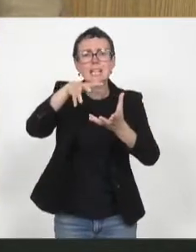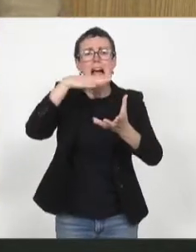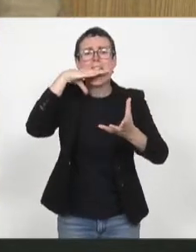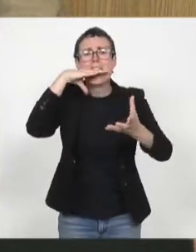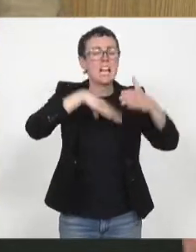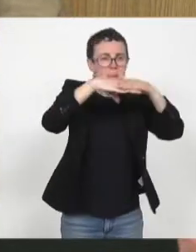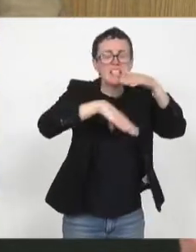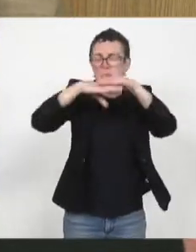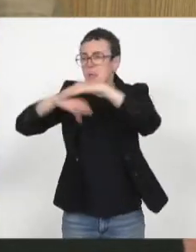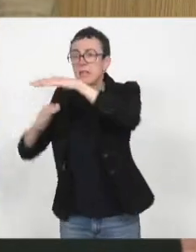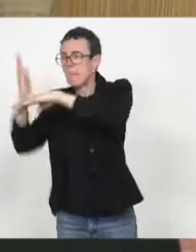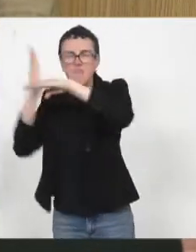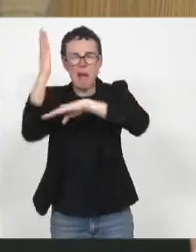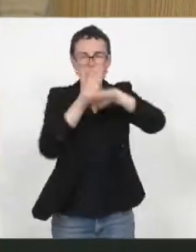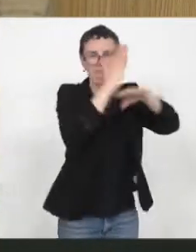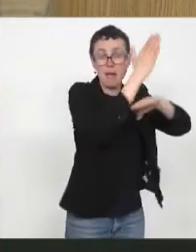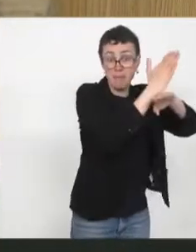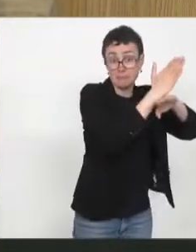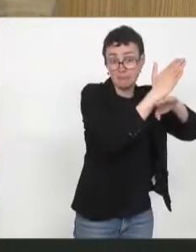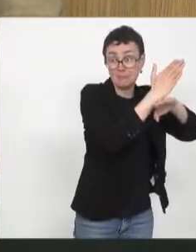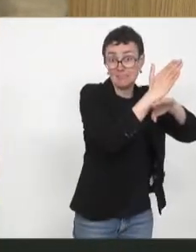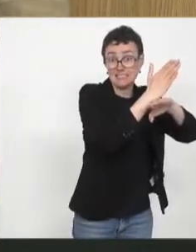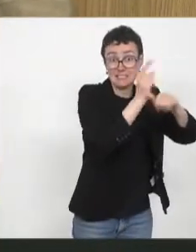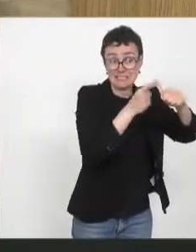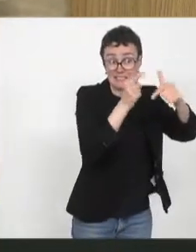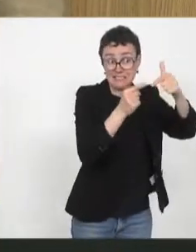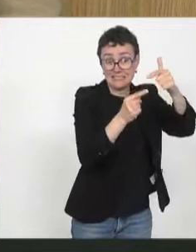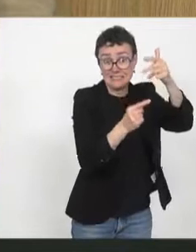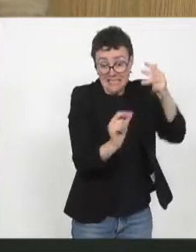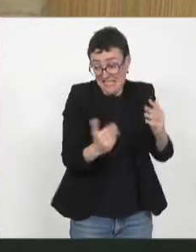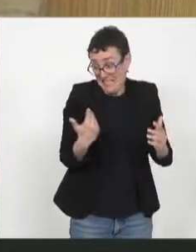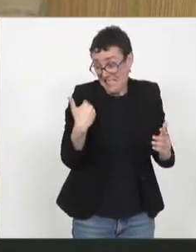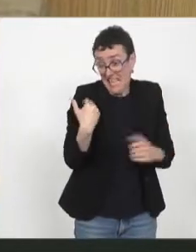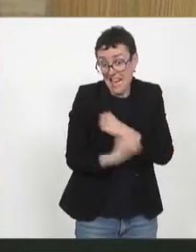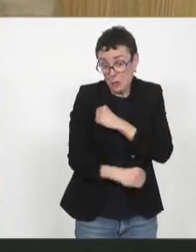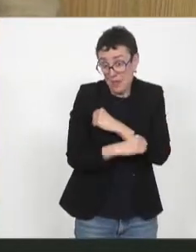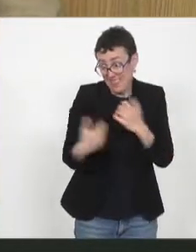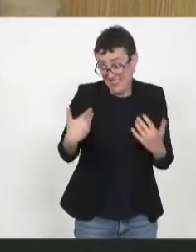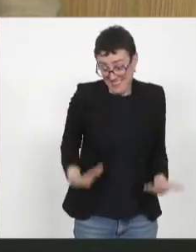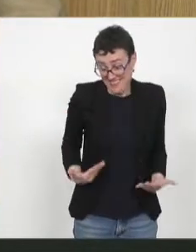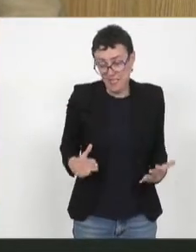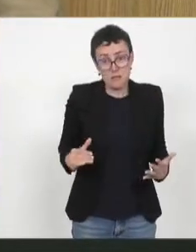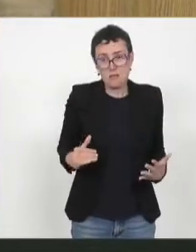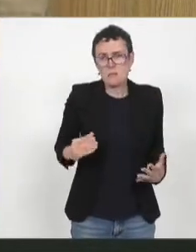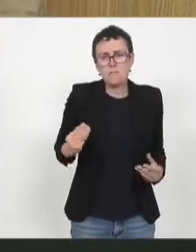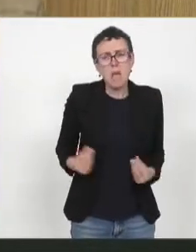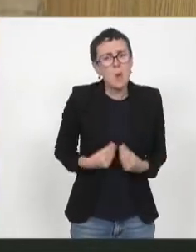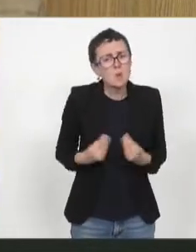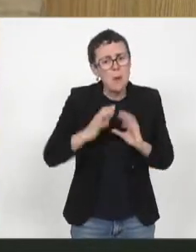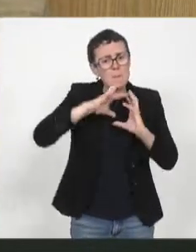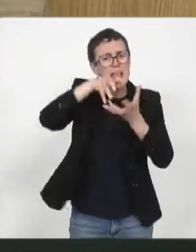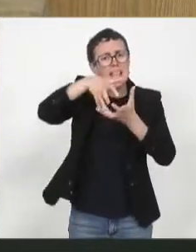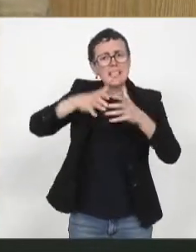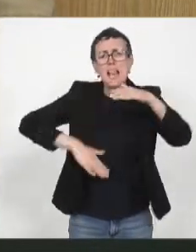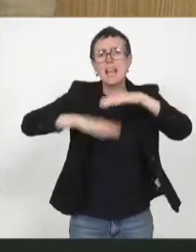concerne l'eau douce. Nous sommes en train de profondément modifier le cycle de l'eau à cause de nos activités